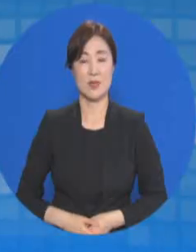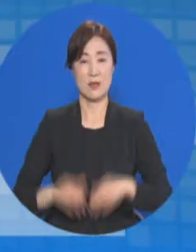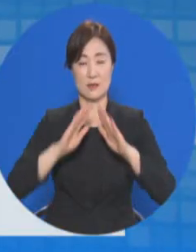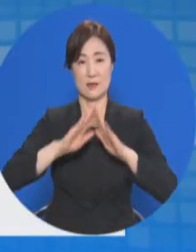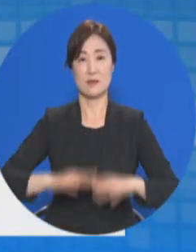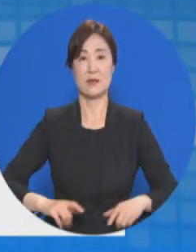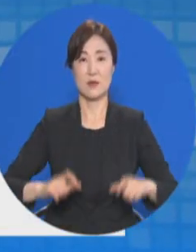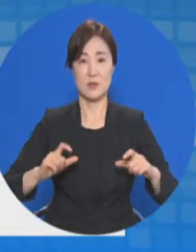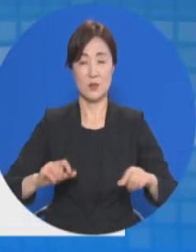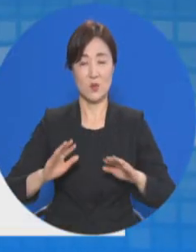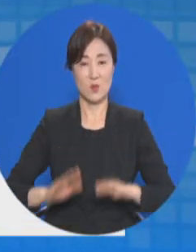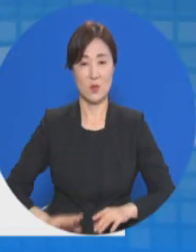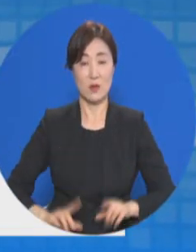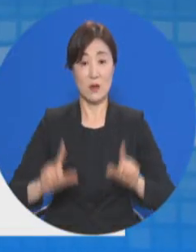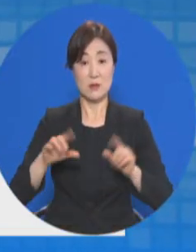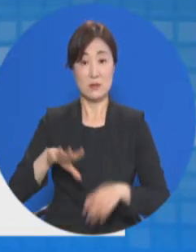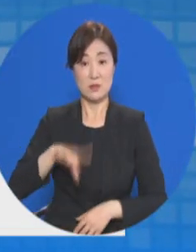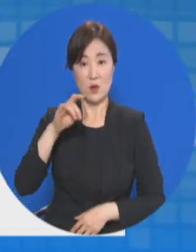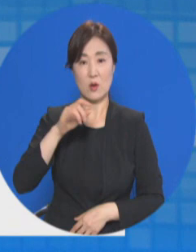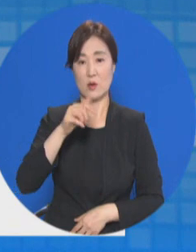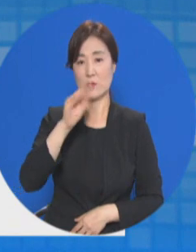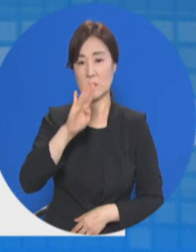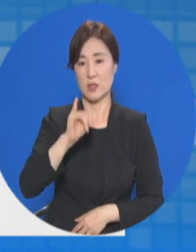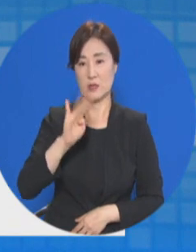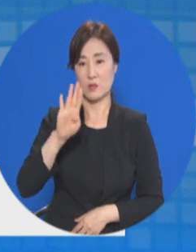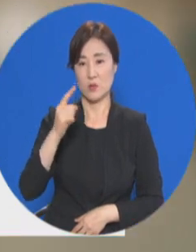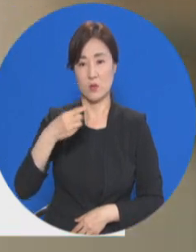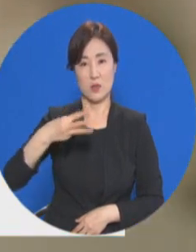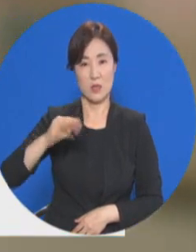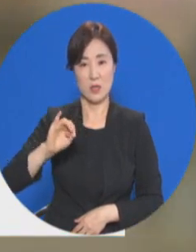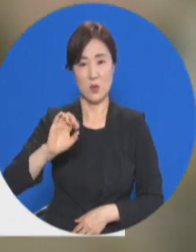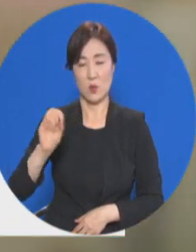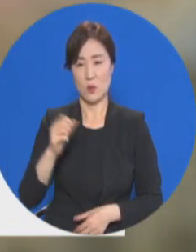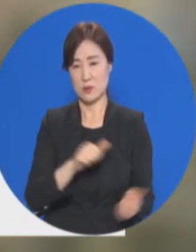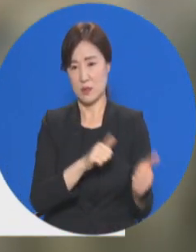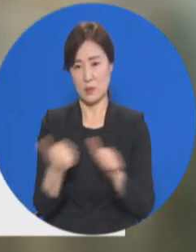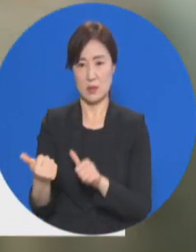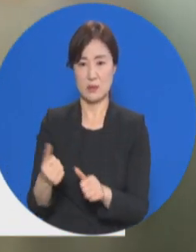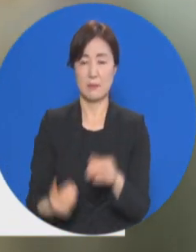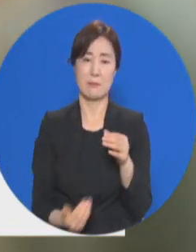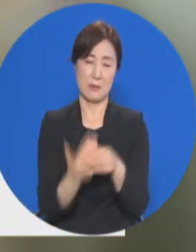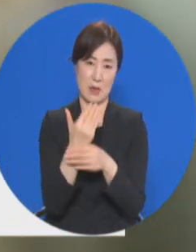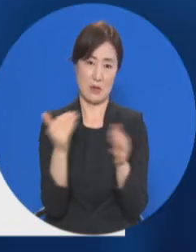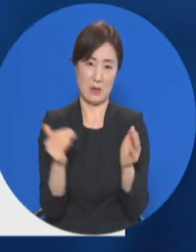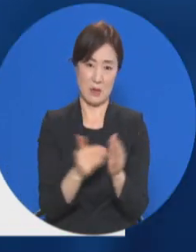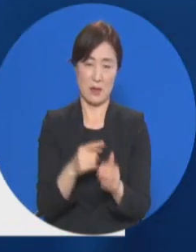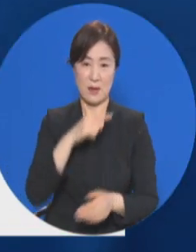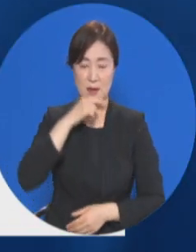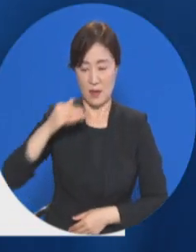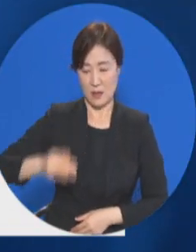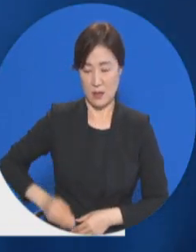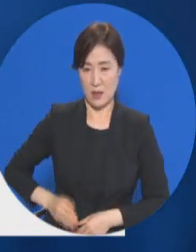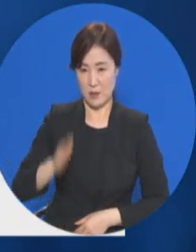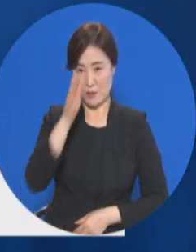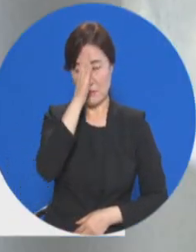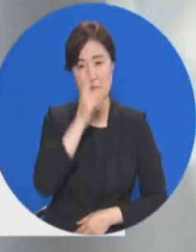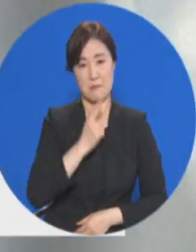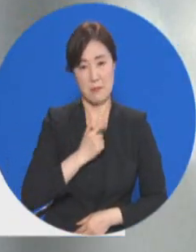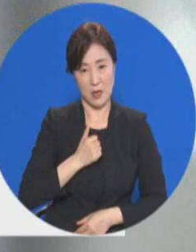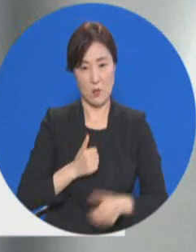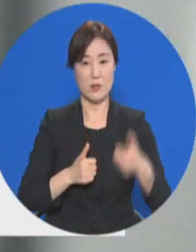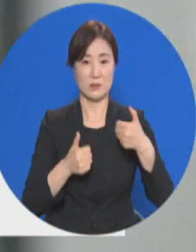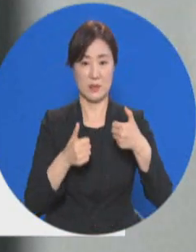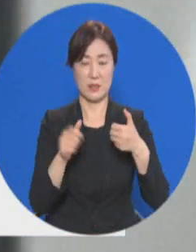전남에서 올해 첫 비브리오 폐혈증 사망자가 발생했습니다. 전라남도에 따르면 간경화 기저질환을 앓고 있던 50대